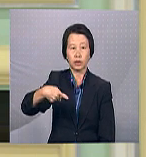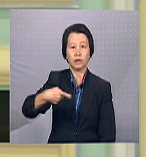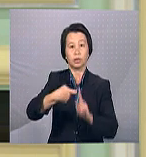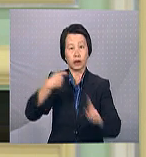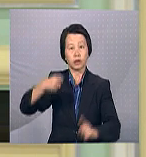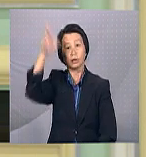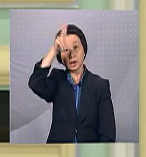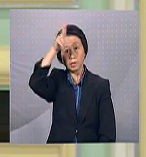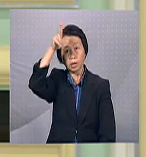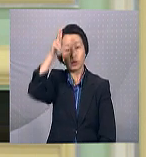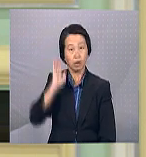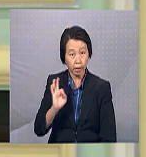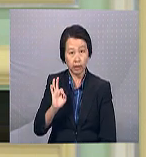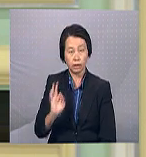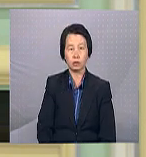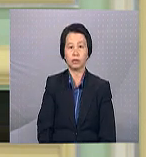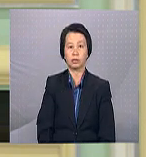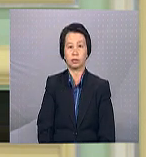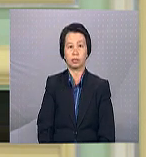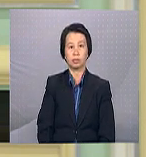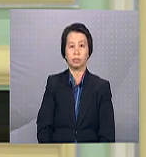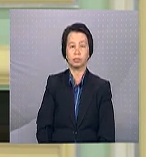pihak kerajaan.